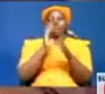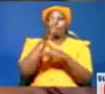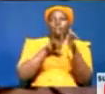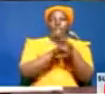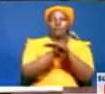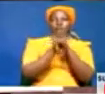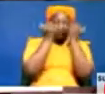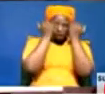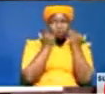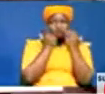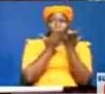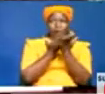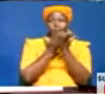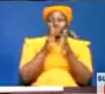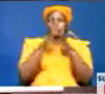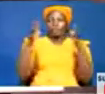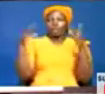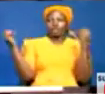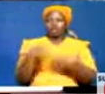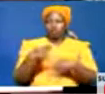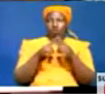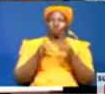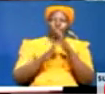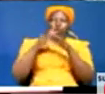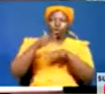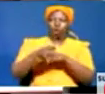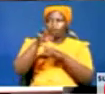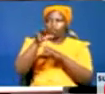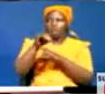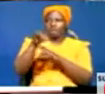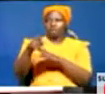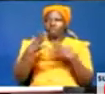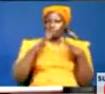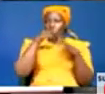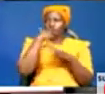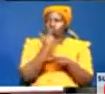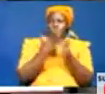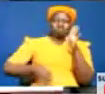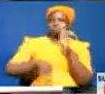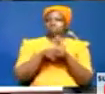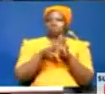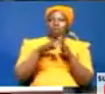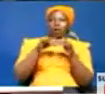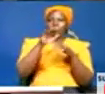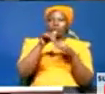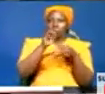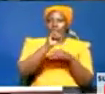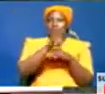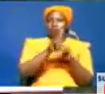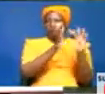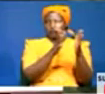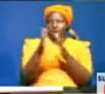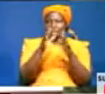Ilikuwa pigo kubwa kwa zaidi ya watu 1040 ambao walifurushwa kutoka msitu wa Mau kati ya mwaka 2018